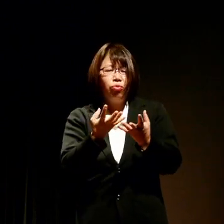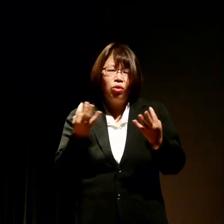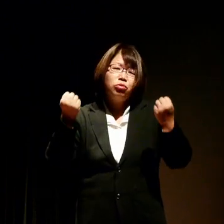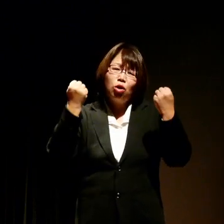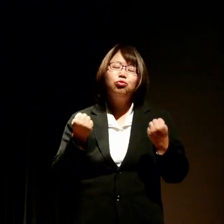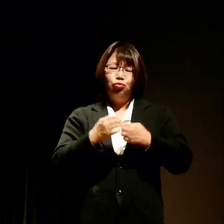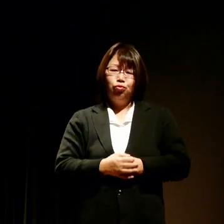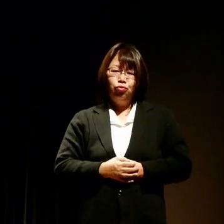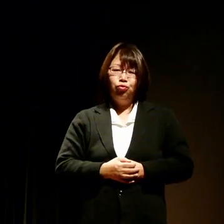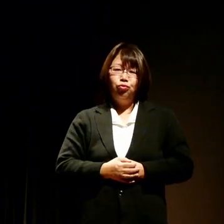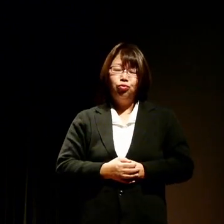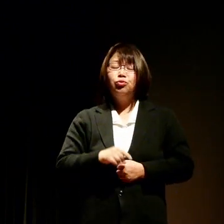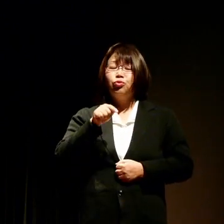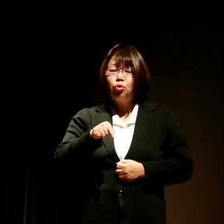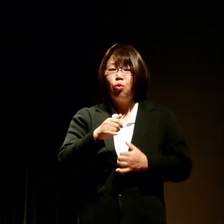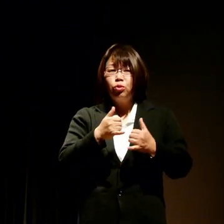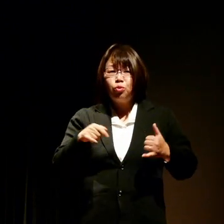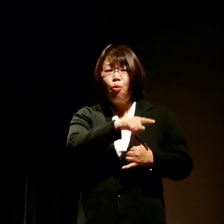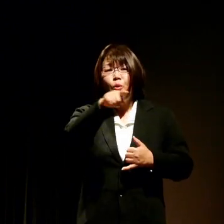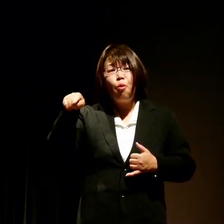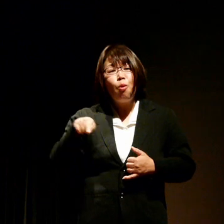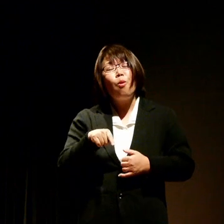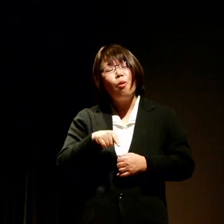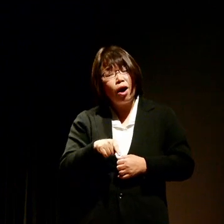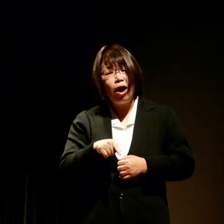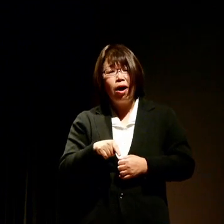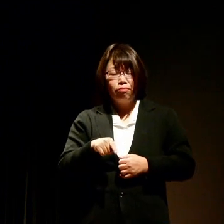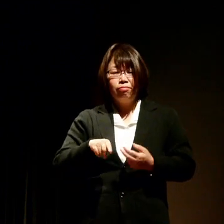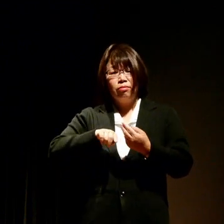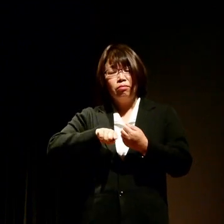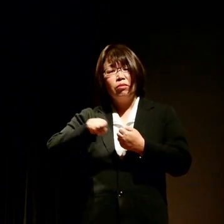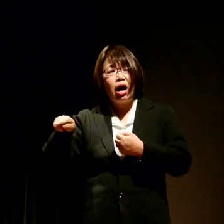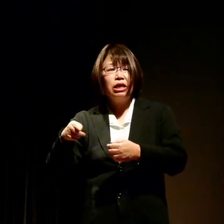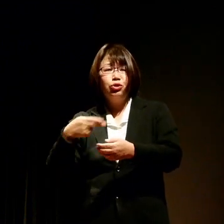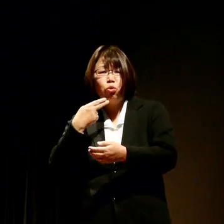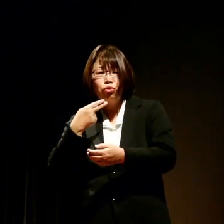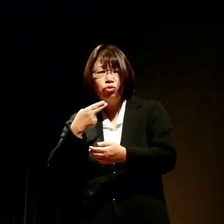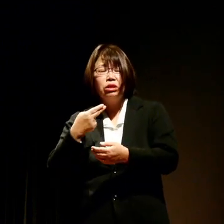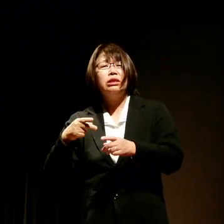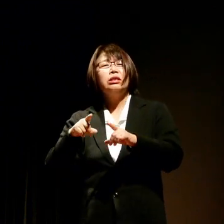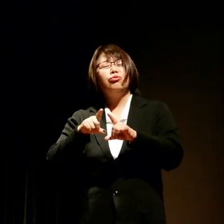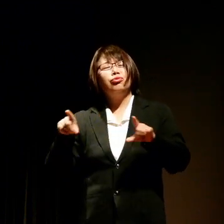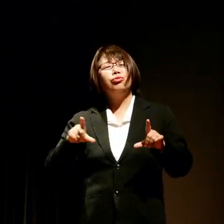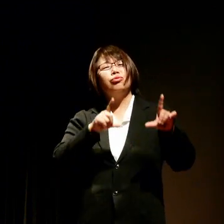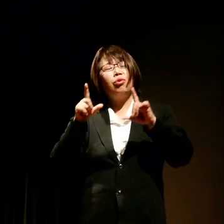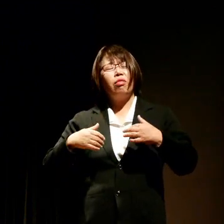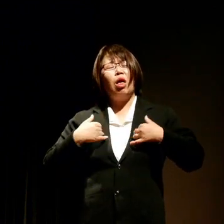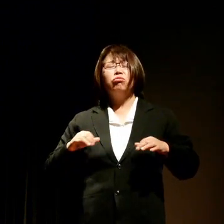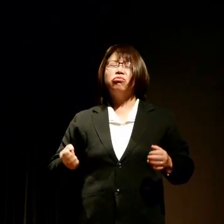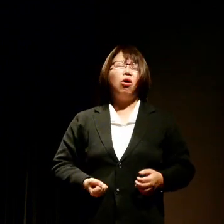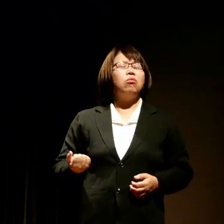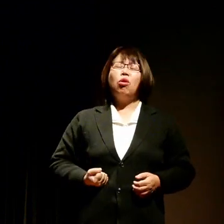いる、その方たちが外食して日常が楽しくなる